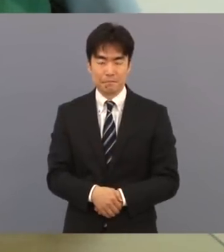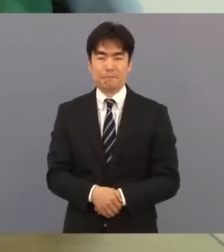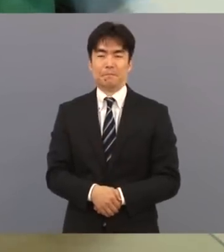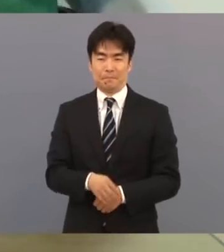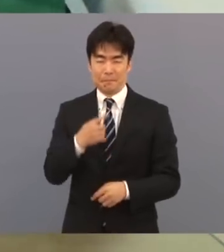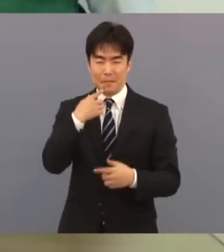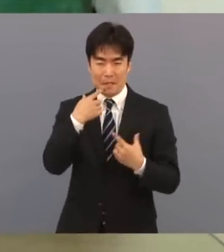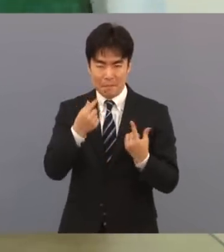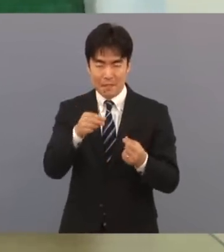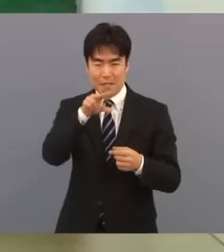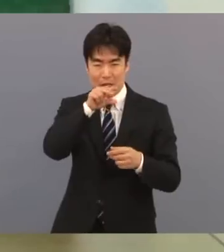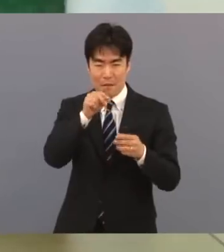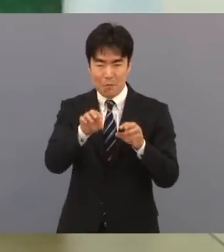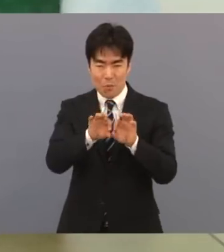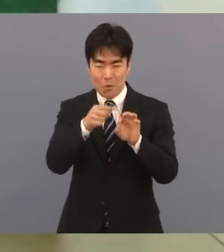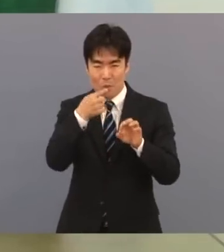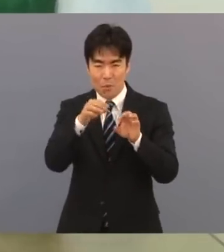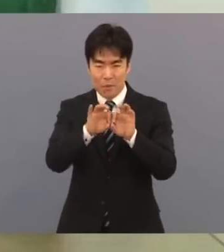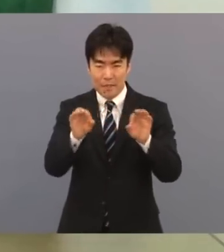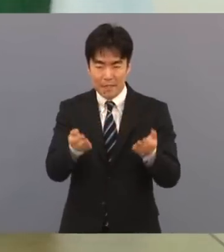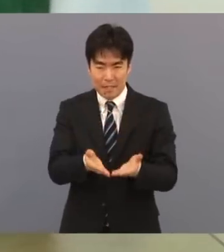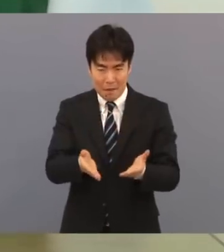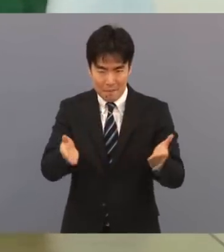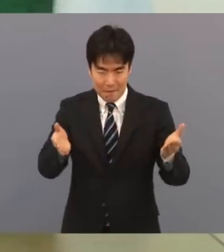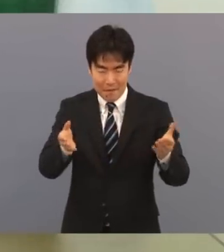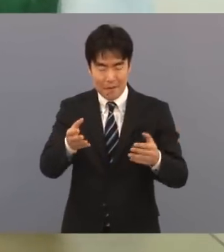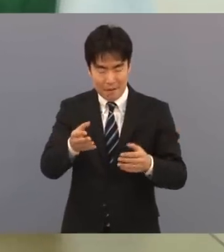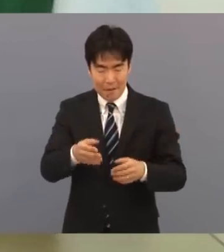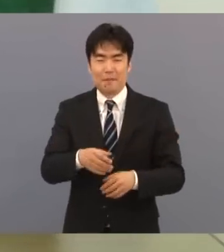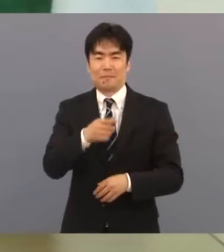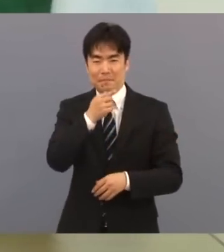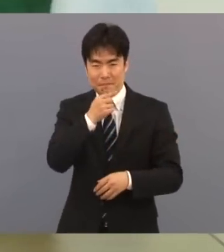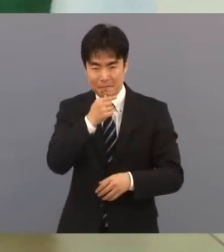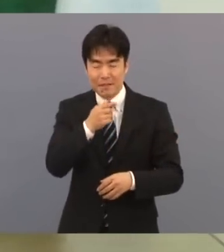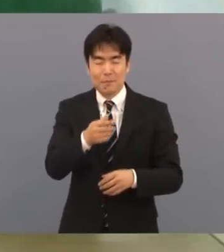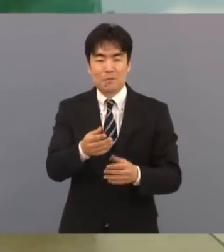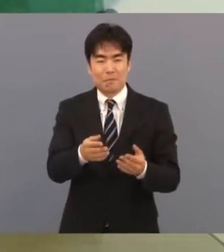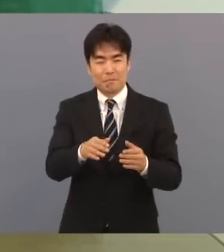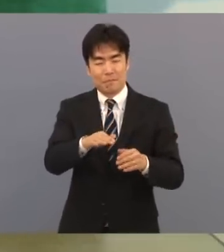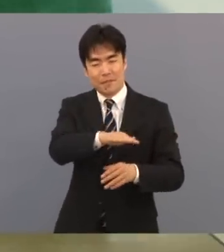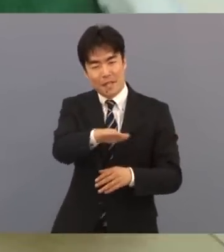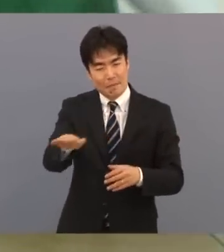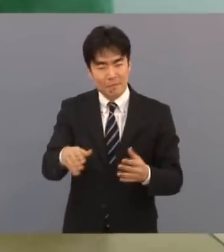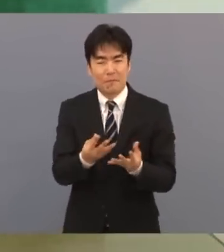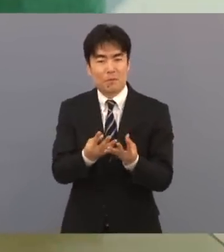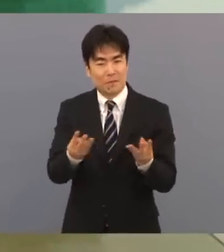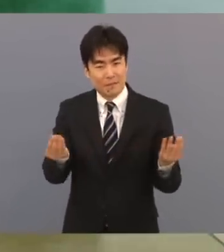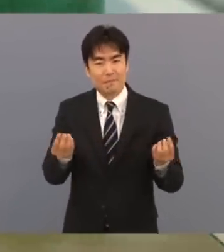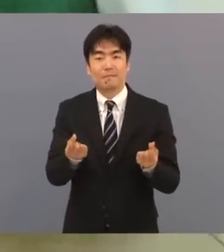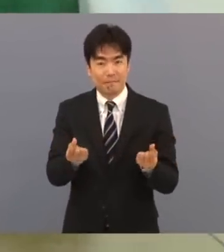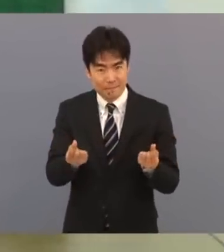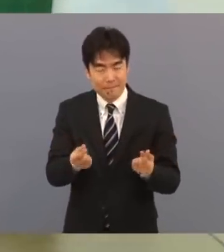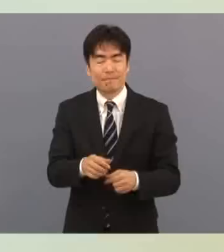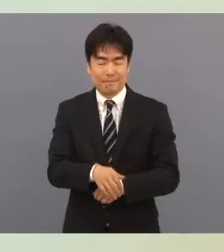やっぱり鴨ネギ鍋に一番思い入れがあるんだね。でもどれも美味しいものばかりだよ。